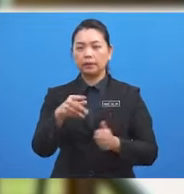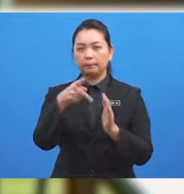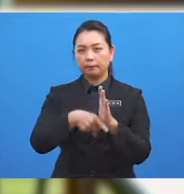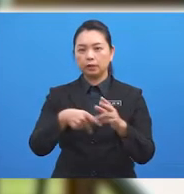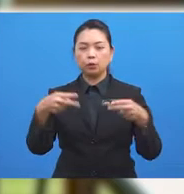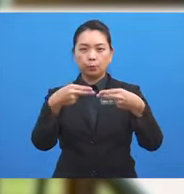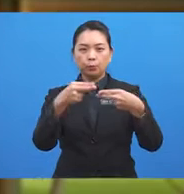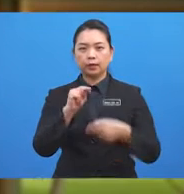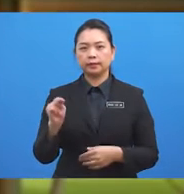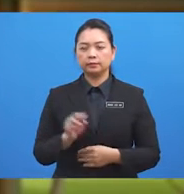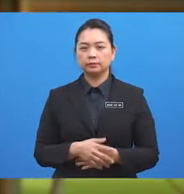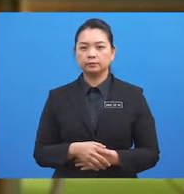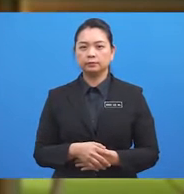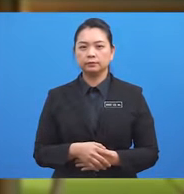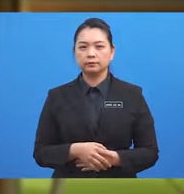perhubungan.